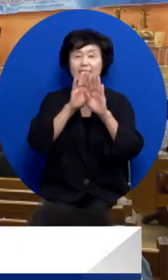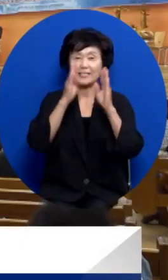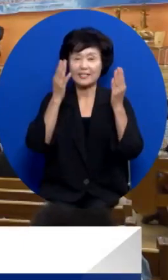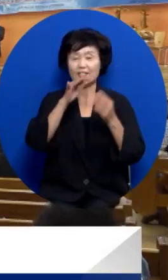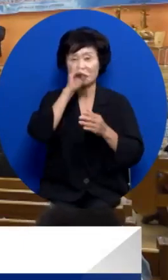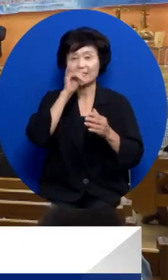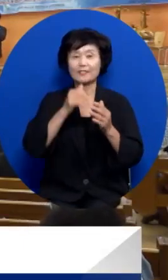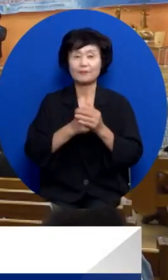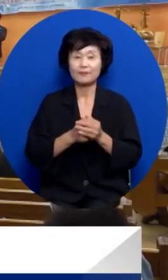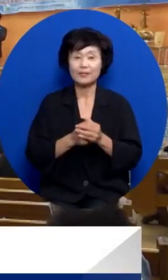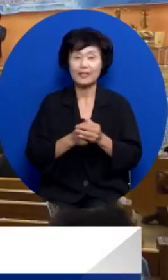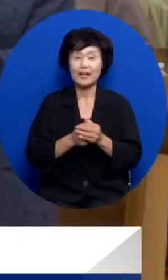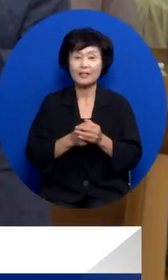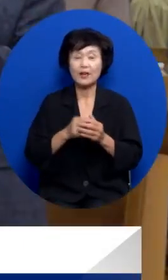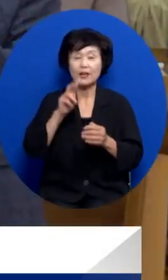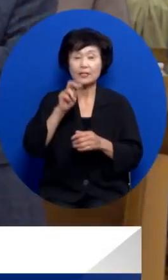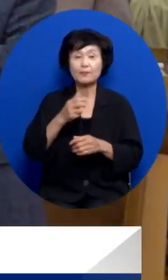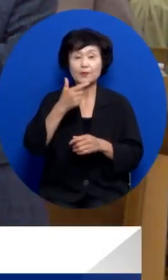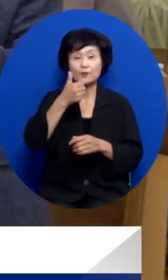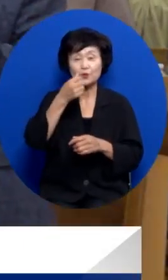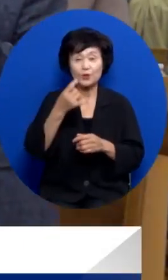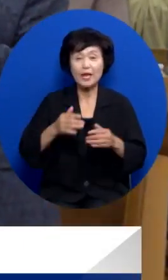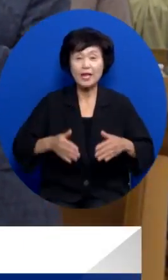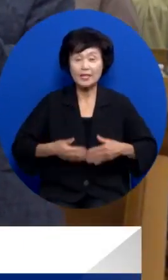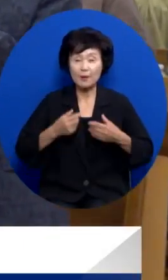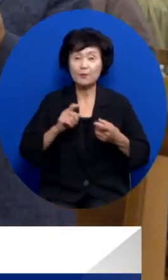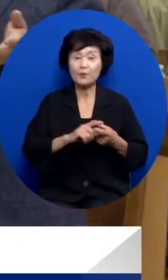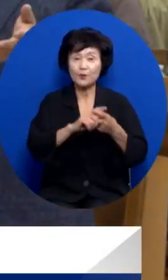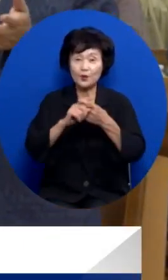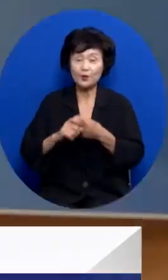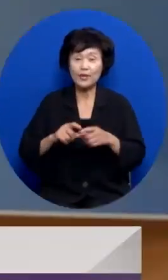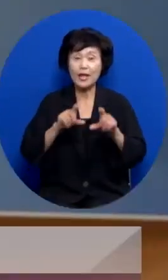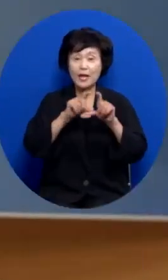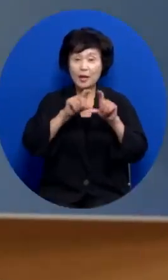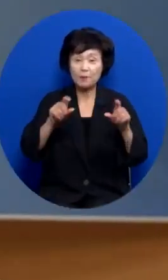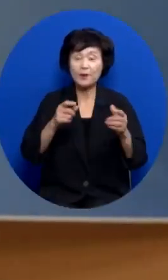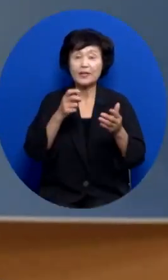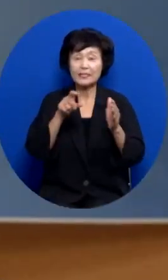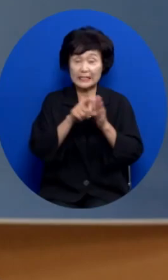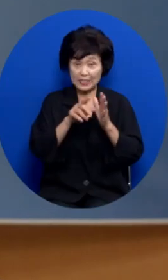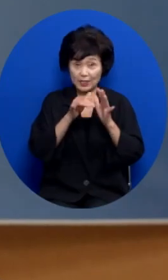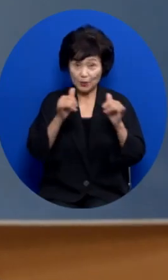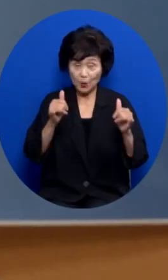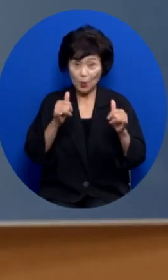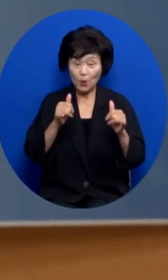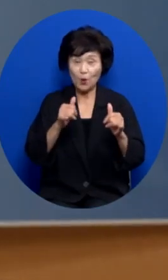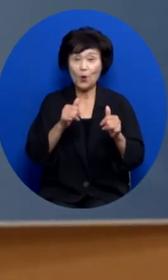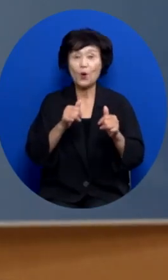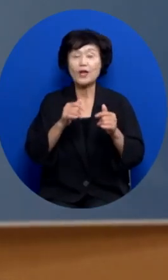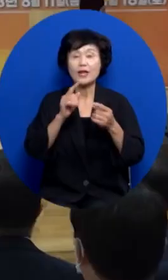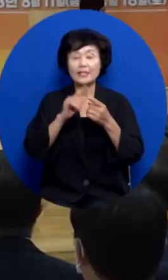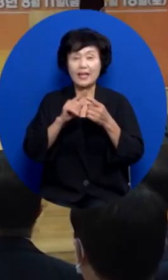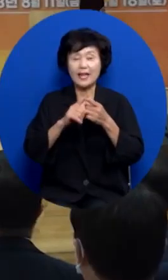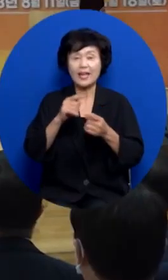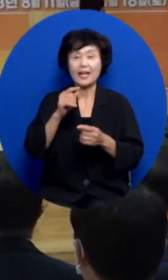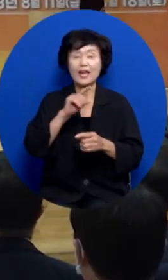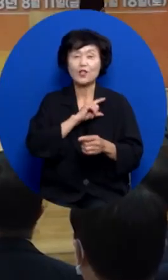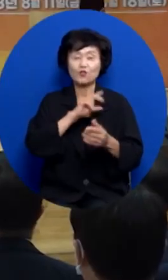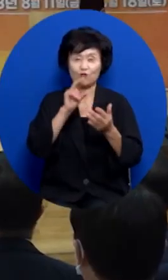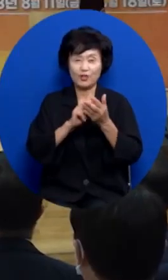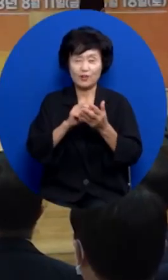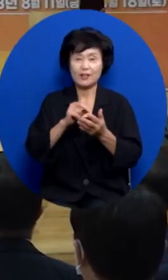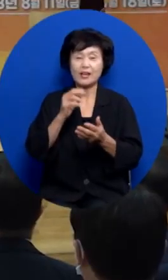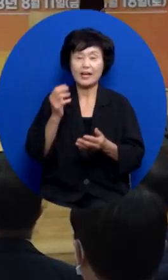제36회 남부연회 평신도 학예 영성수련회가 하나님과 동행하는 평신도란 주제로 개최됐습니다. 개회